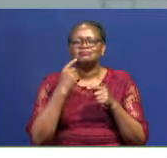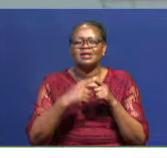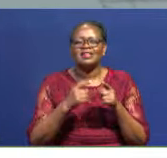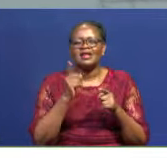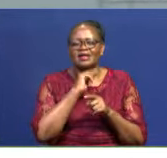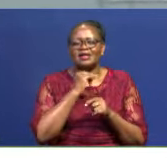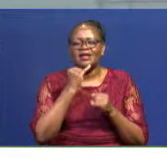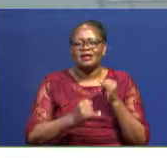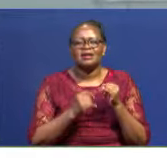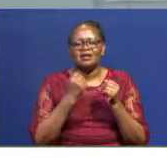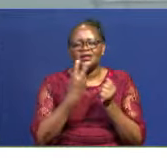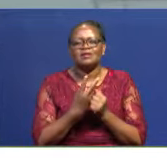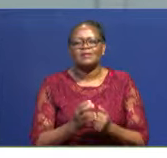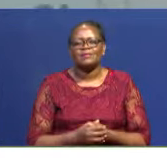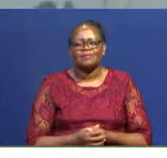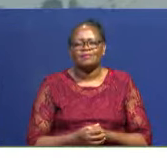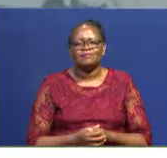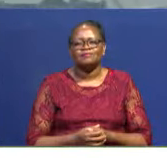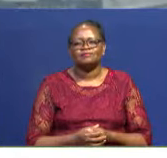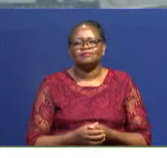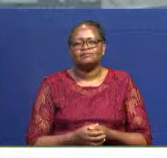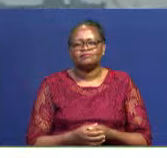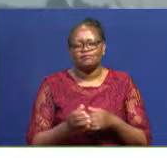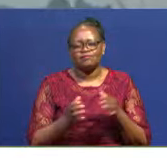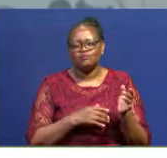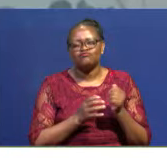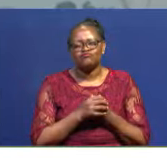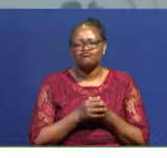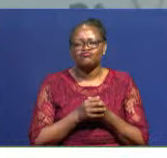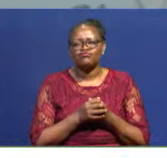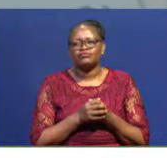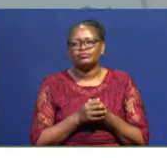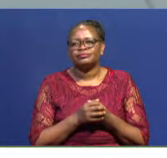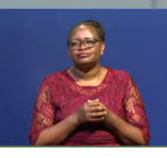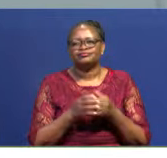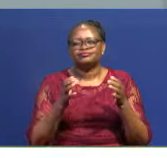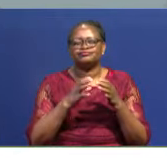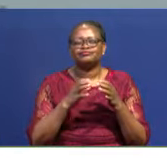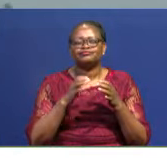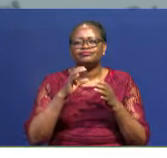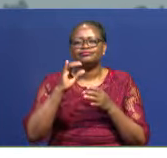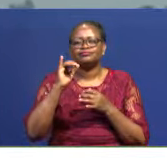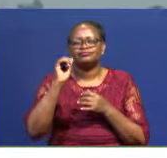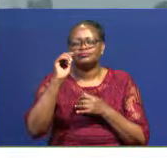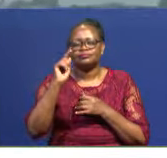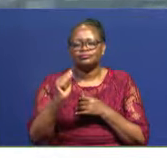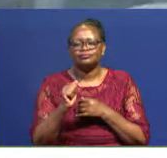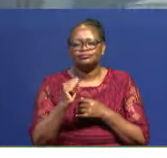kilichomalizika mwezi Disemba. Chama cha safari za ndege duniani IATA